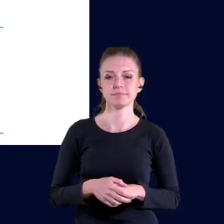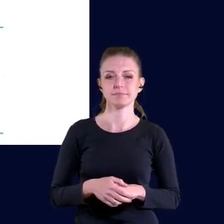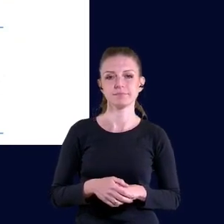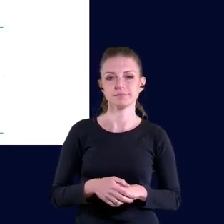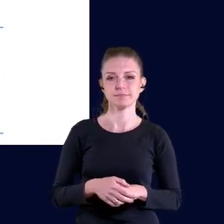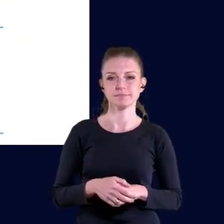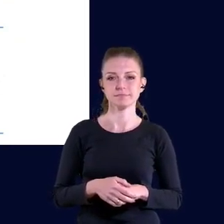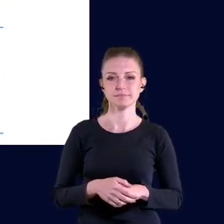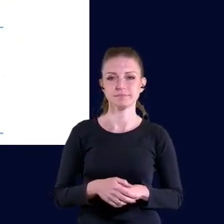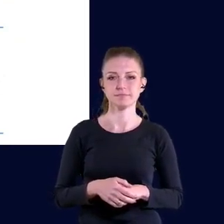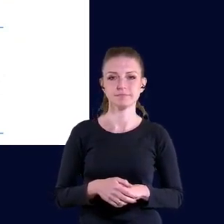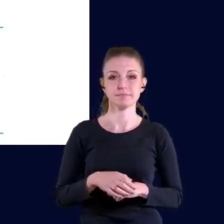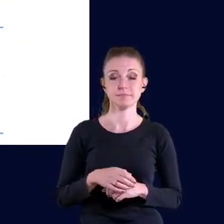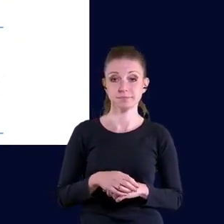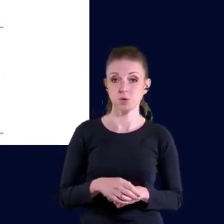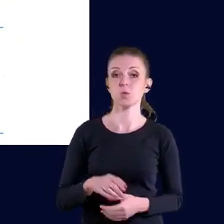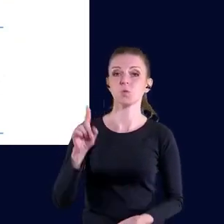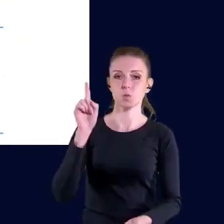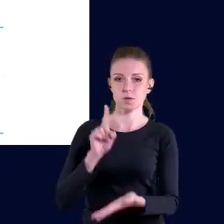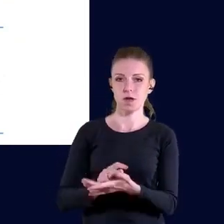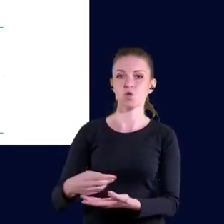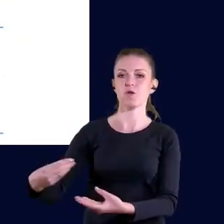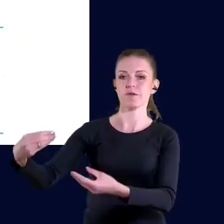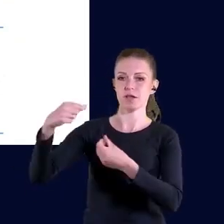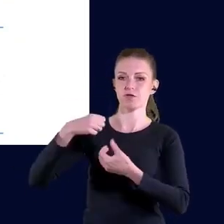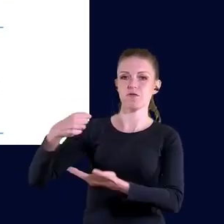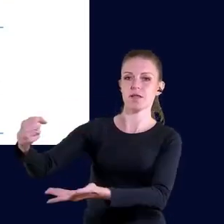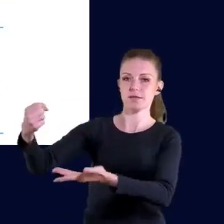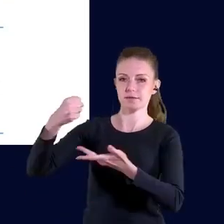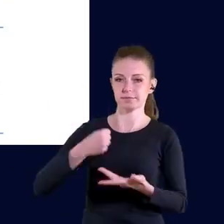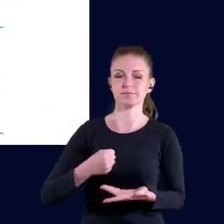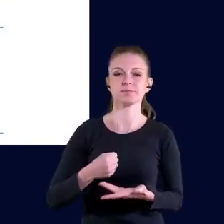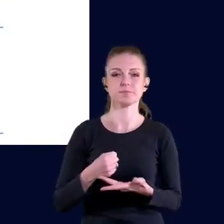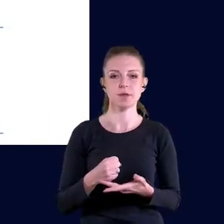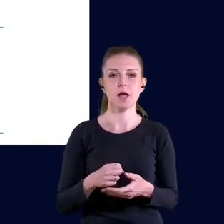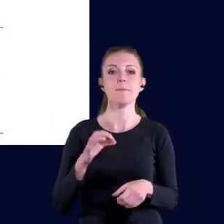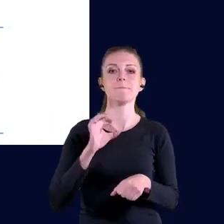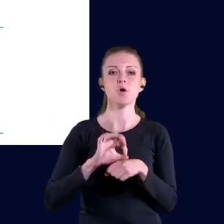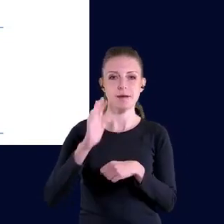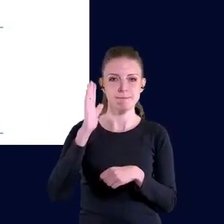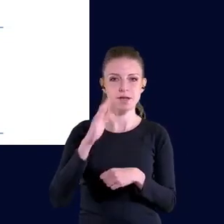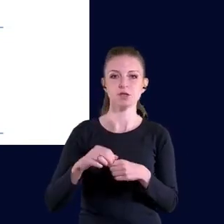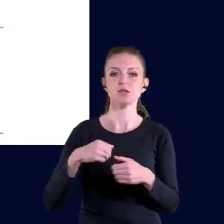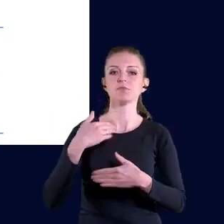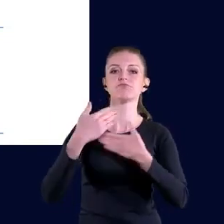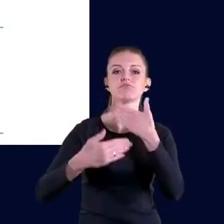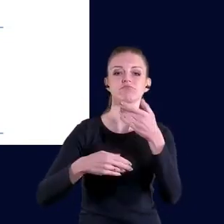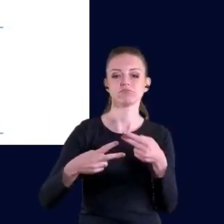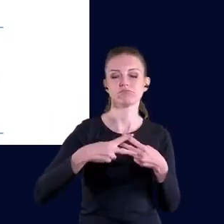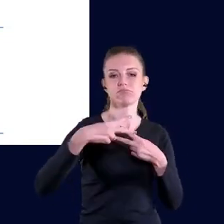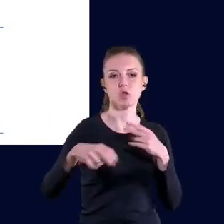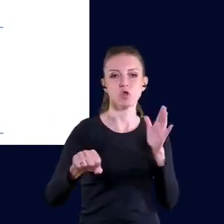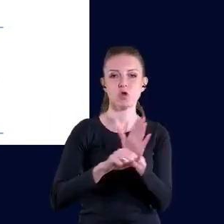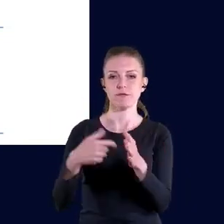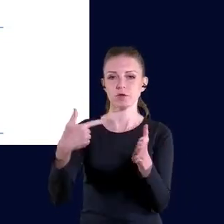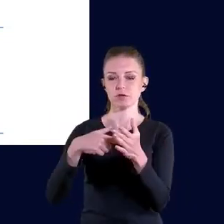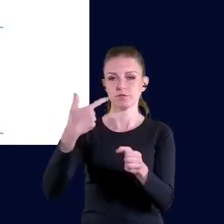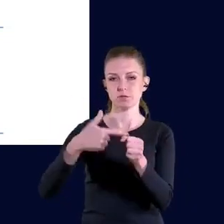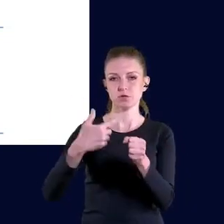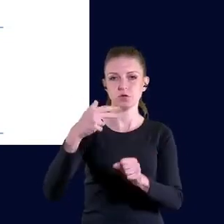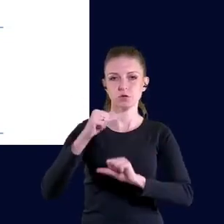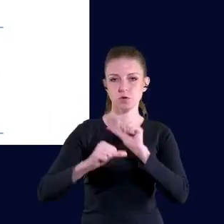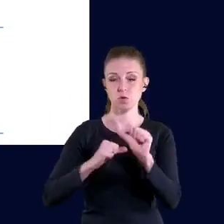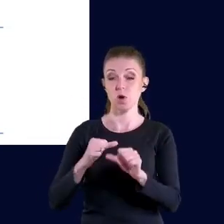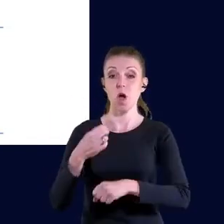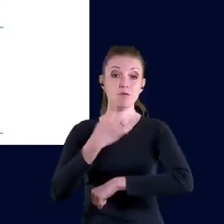i uzyskaliśmy dofinansowanie projekt będzie prowadzony do 2023 roku i Uniwersytet Warszawski